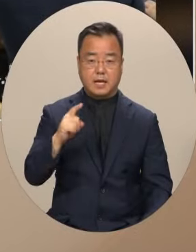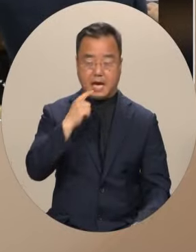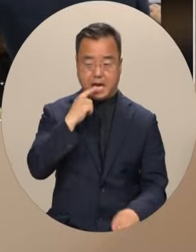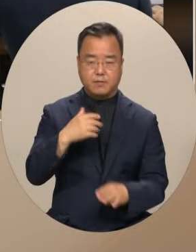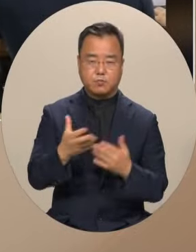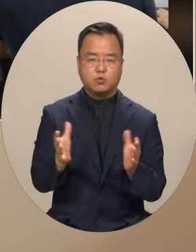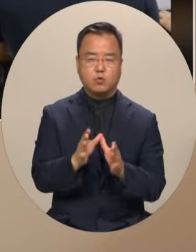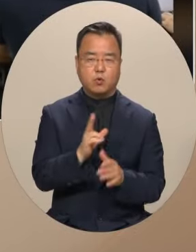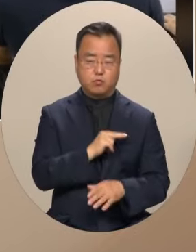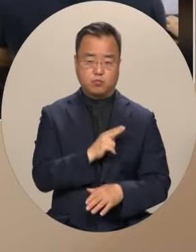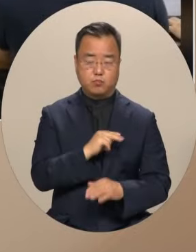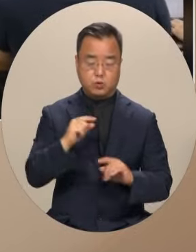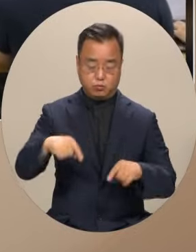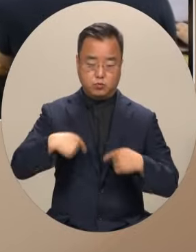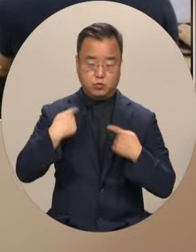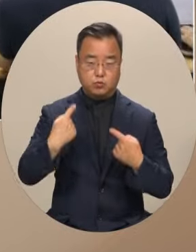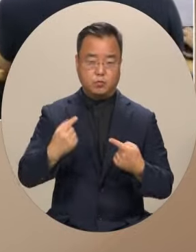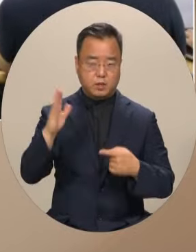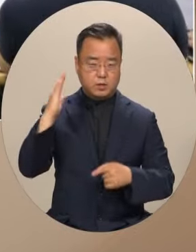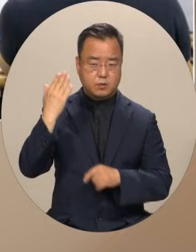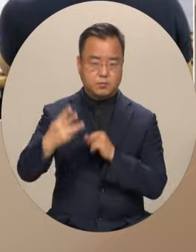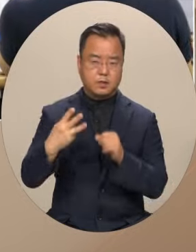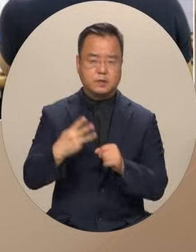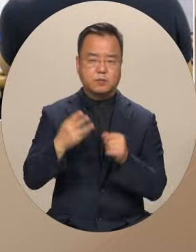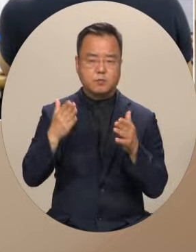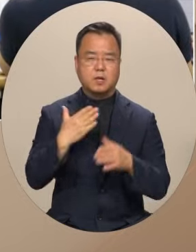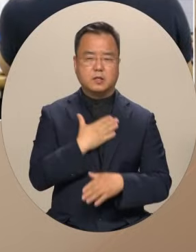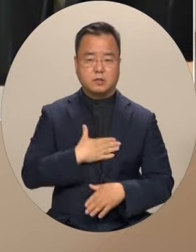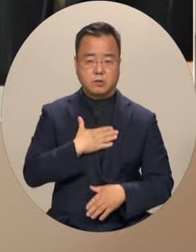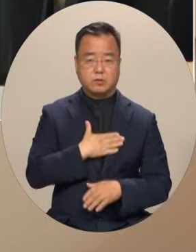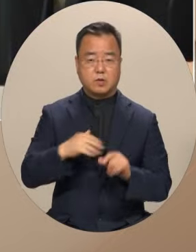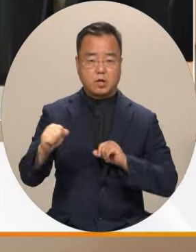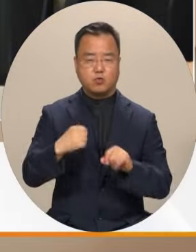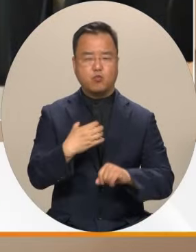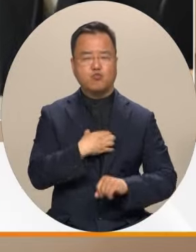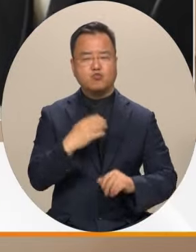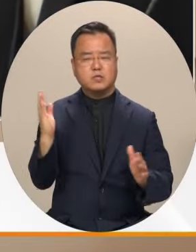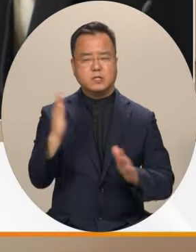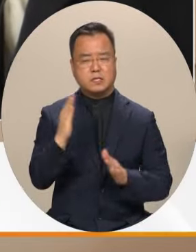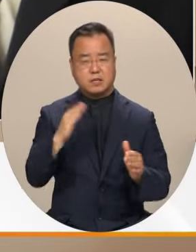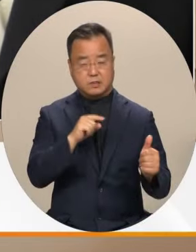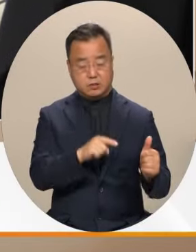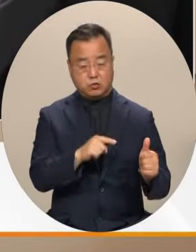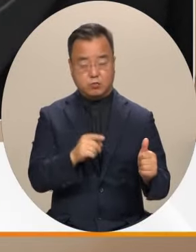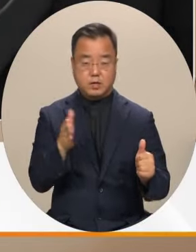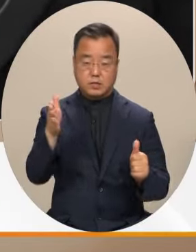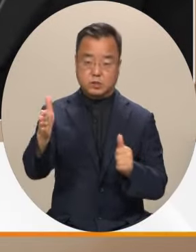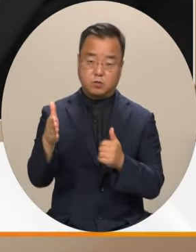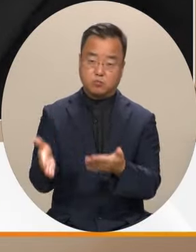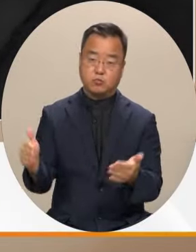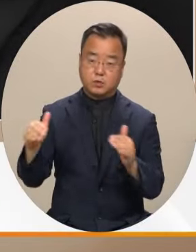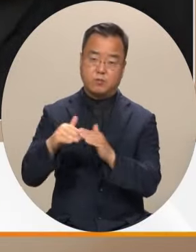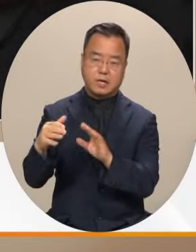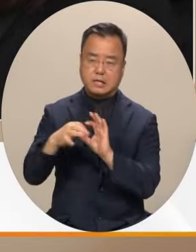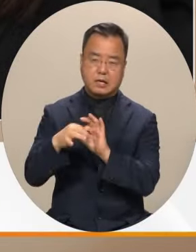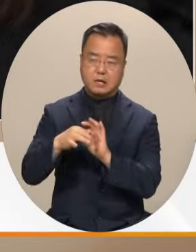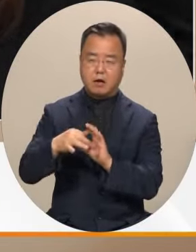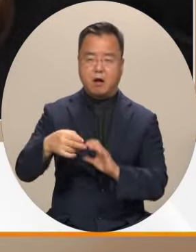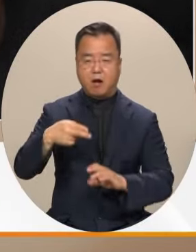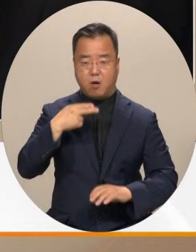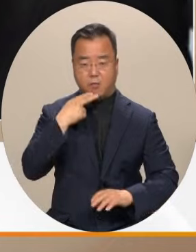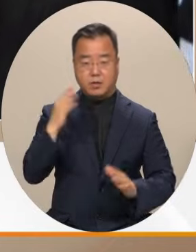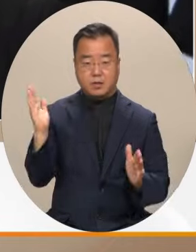했는데요이 최근 3년간 정서행동 위기 관심군 학생 중에 전문 기관까지 연계되지 않은 학생 5만